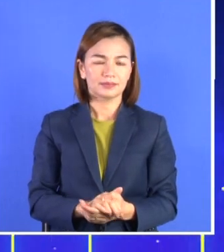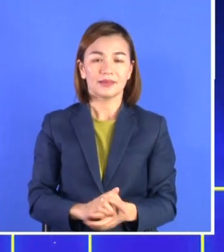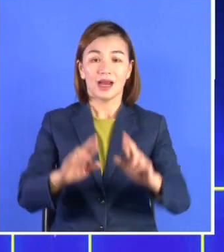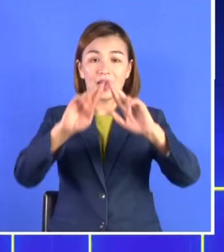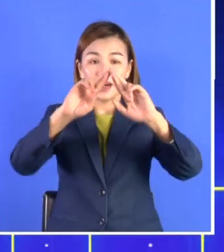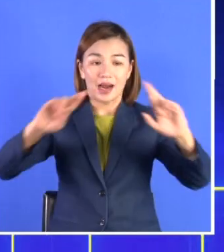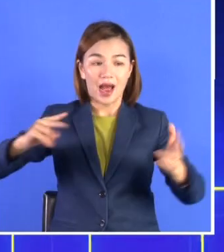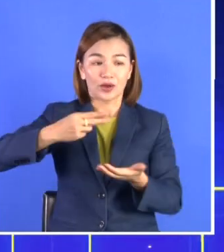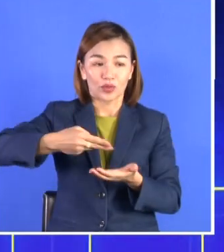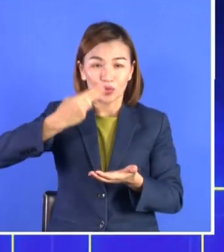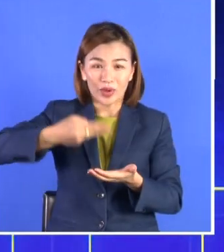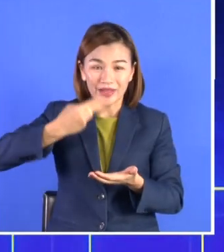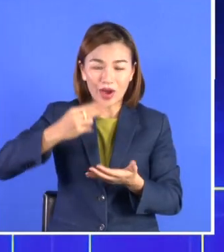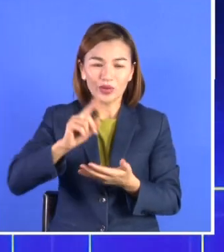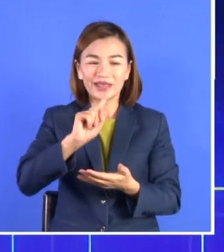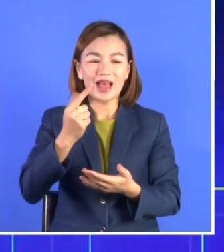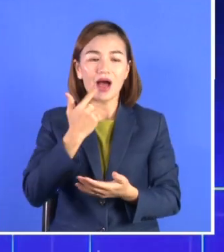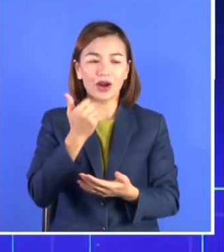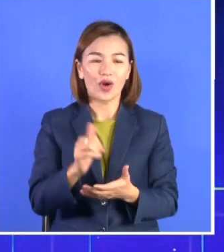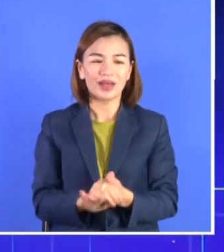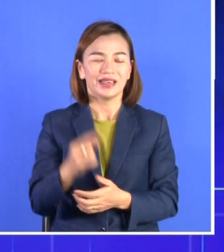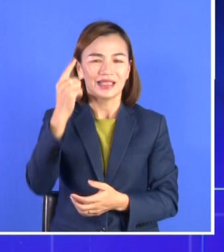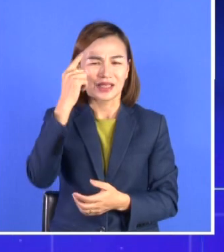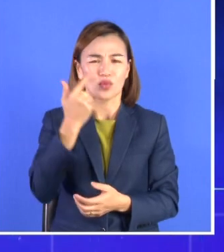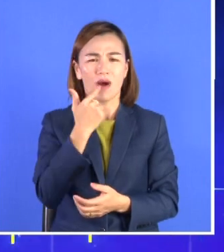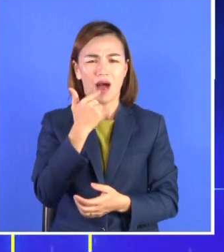านไหนอร่อย น่าจะอร่อยทุกร้านเป็นของ